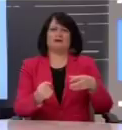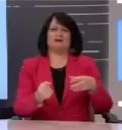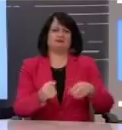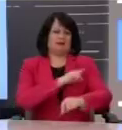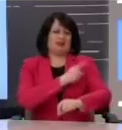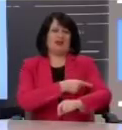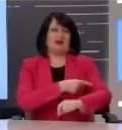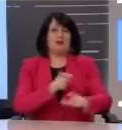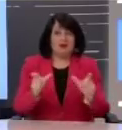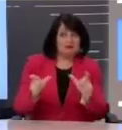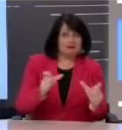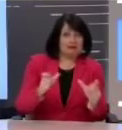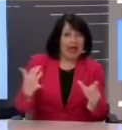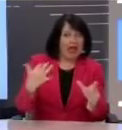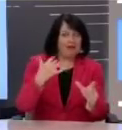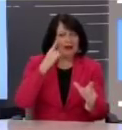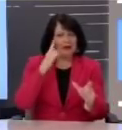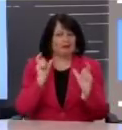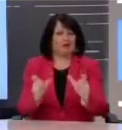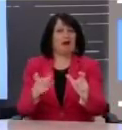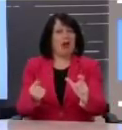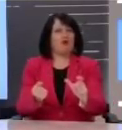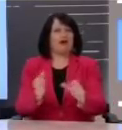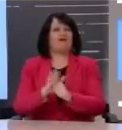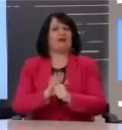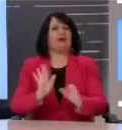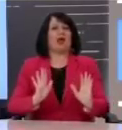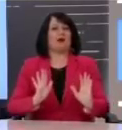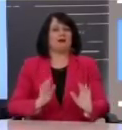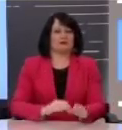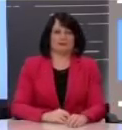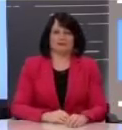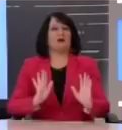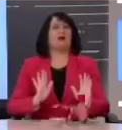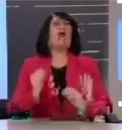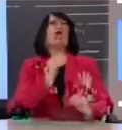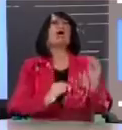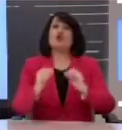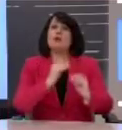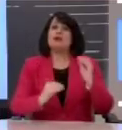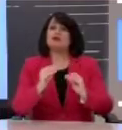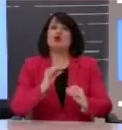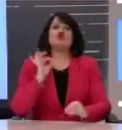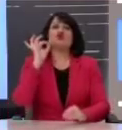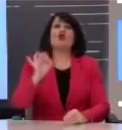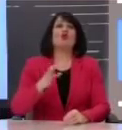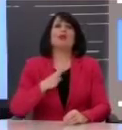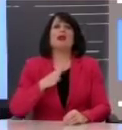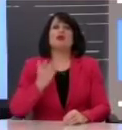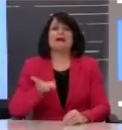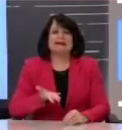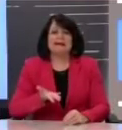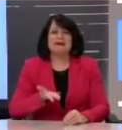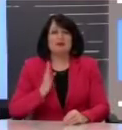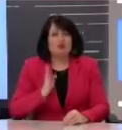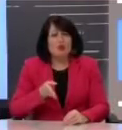που πιθανολογούμε απειλές. Από την άποψη του εξοπλισμού, επιδίωξη είναι το πώς θα